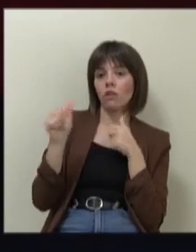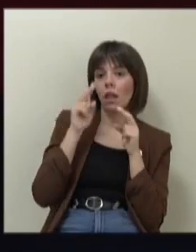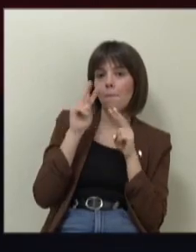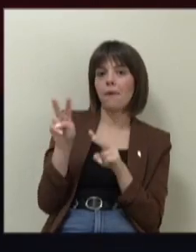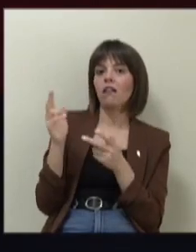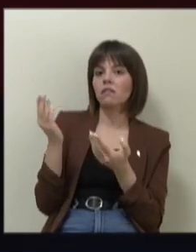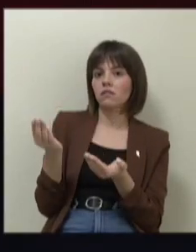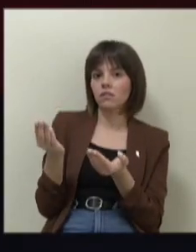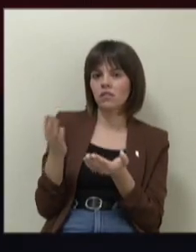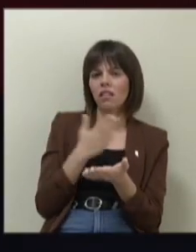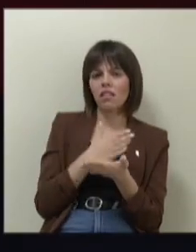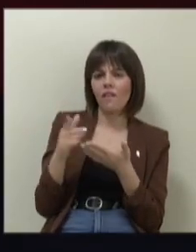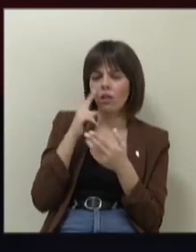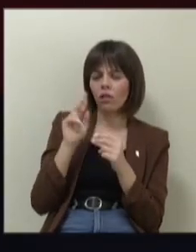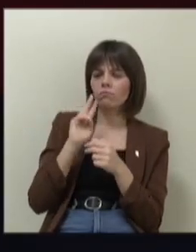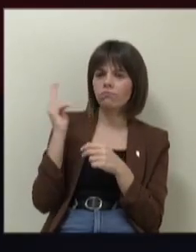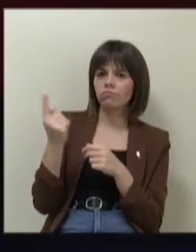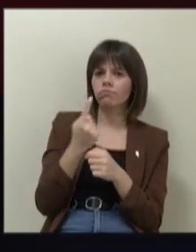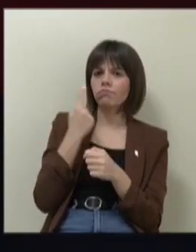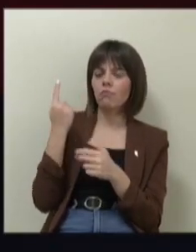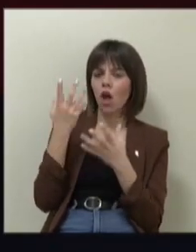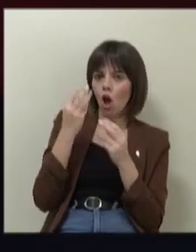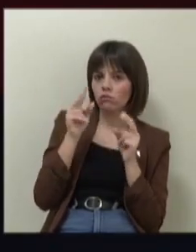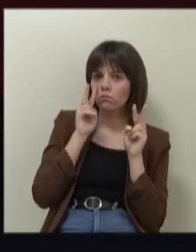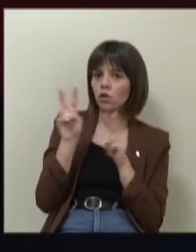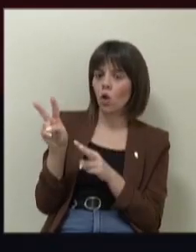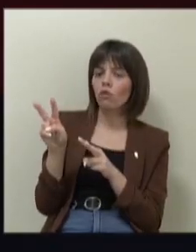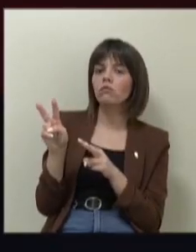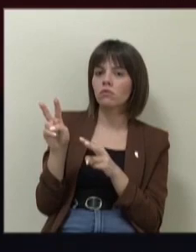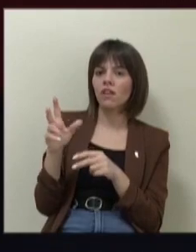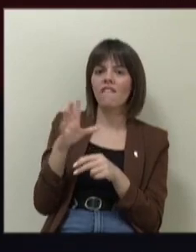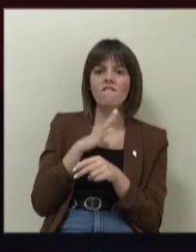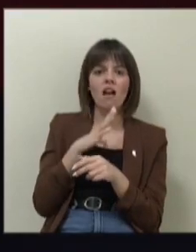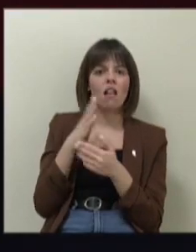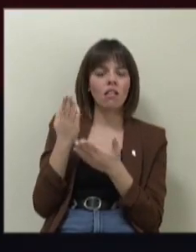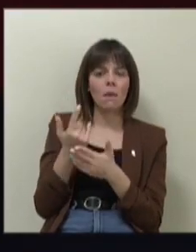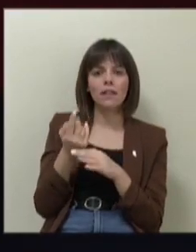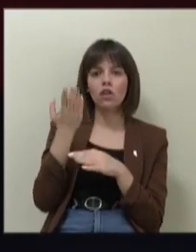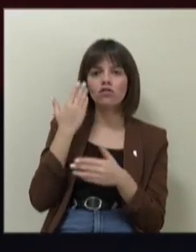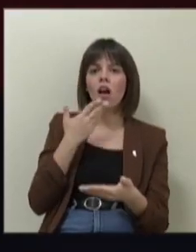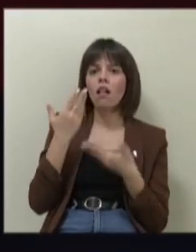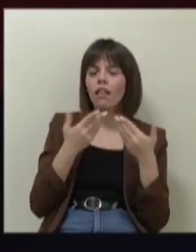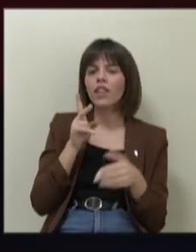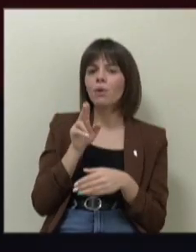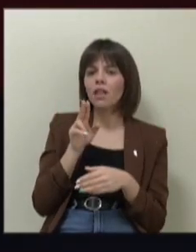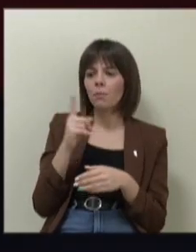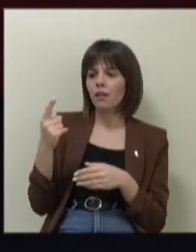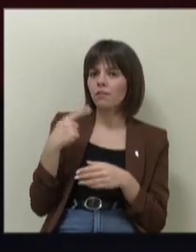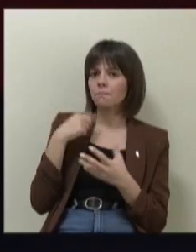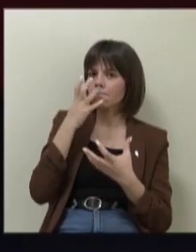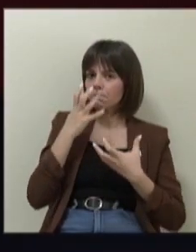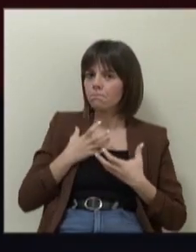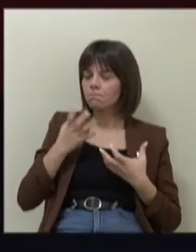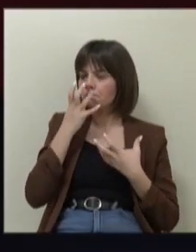bakıldığında sürekli bir döngüsellik görüyoruz biz bu gezegende. Varlıklar az önce anlattığım gibi birbirlerini